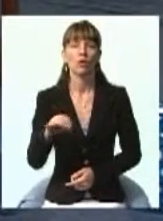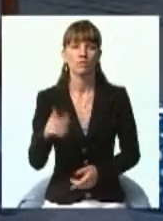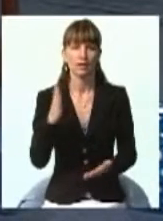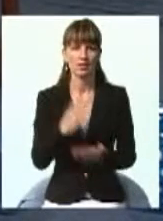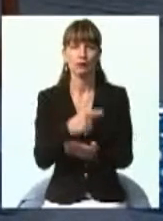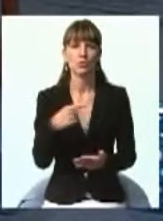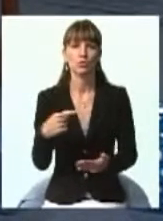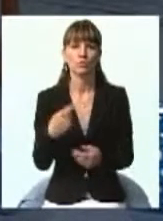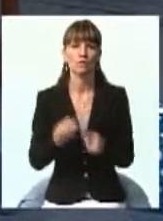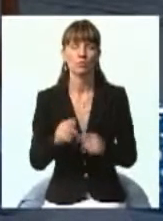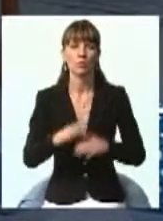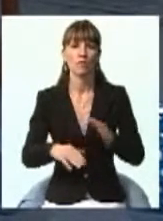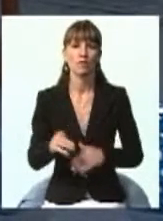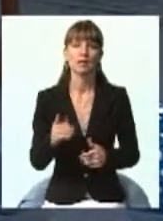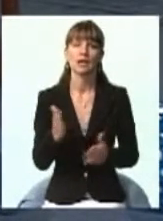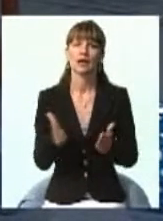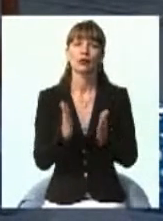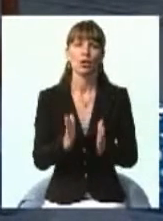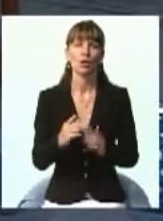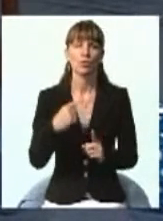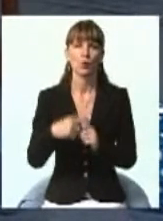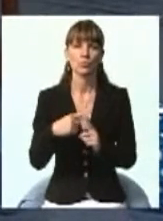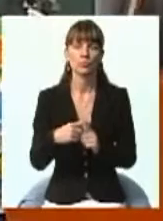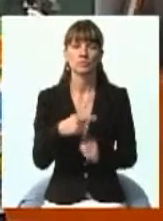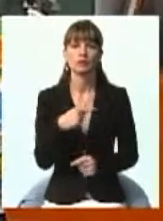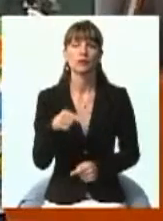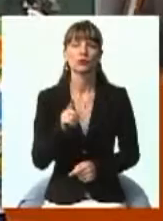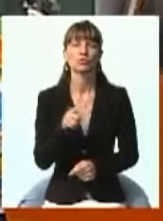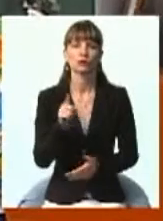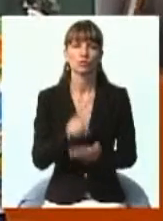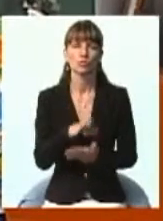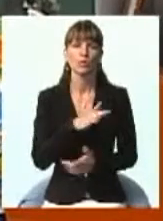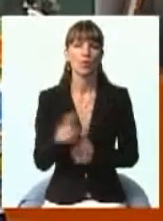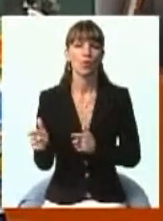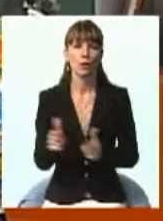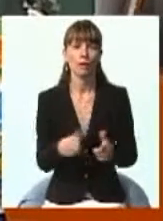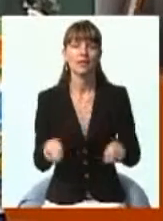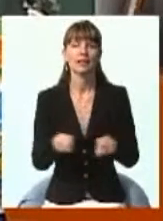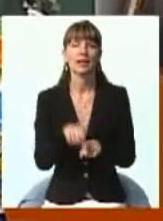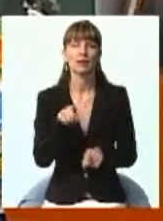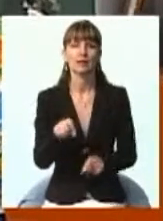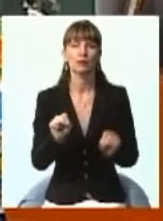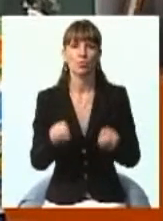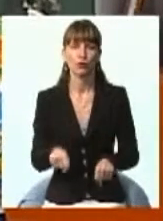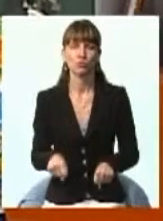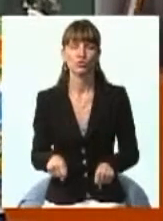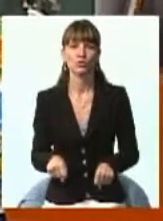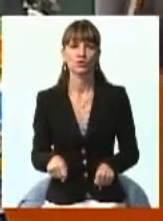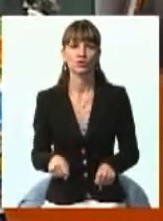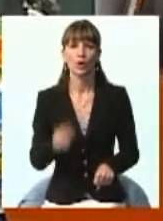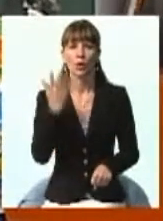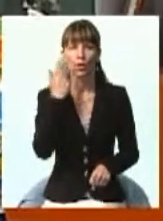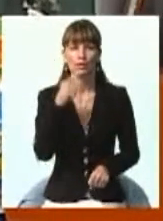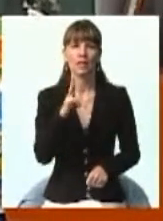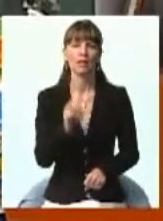чи одні плюси? Мінуси те, що ти повинен бути напоготові. Також ти можеш, коли